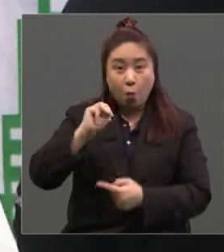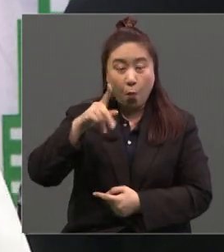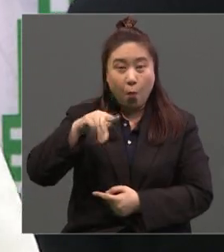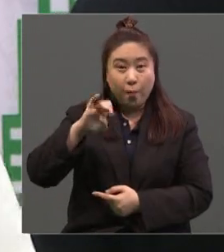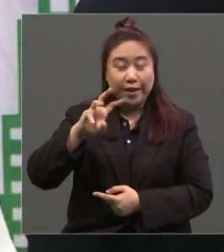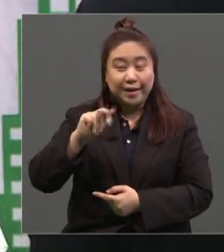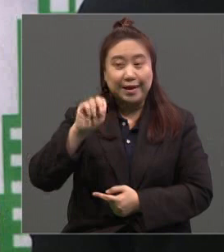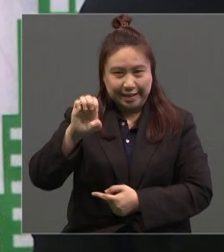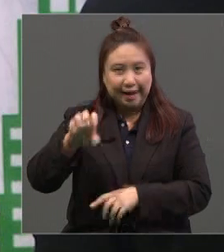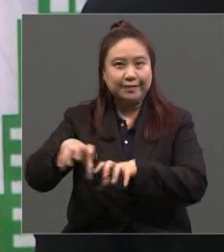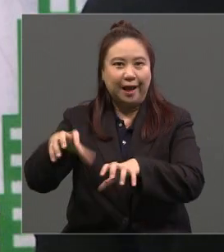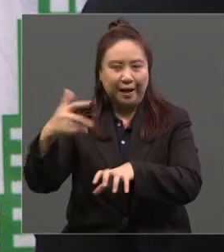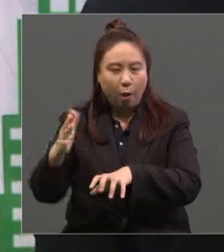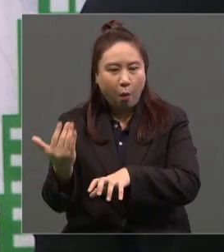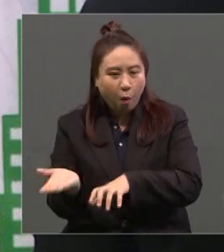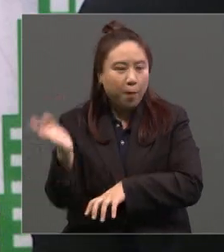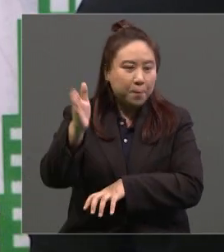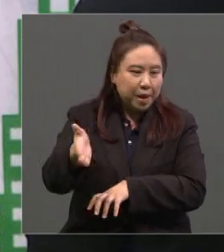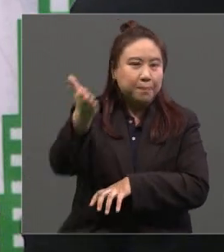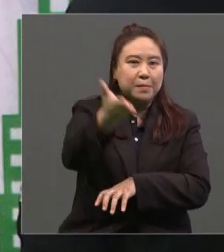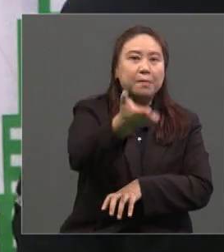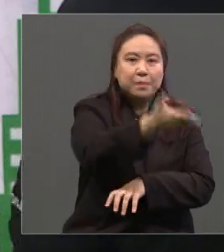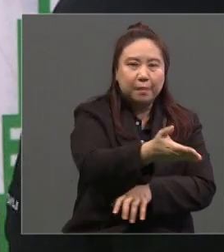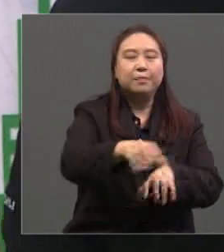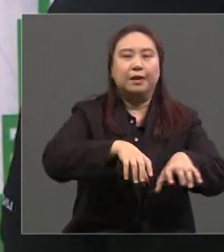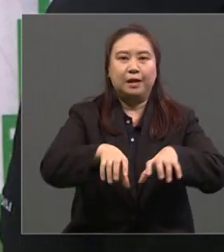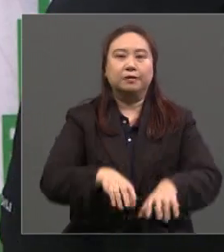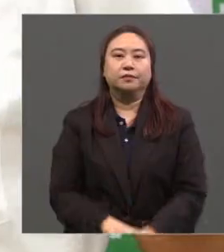ทยอยจัดมาทั้งหมดมันก็อยู่ในกระบวนการที่ดำเนินการจัดการ